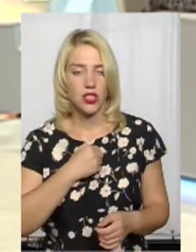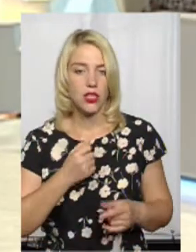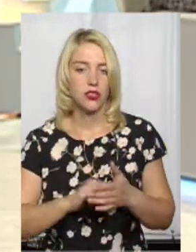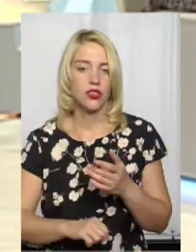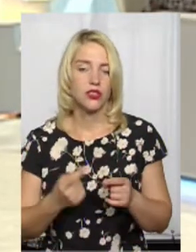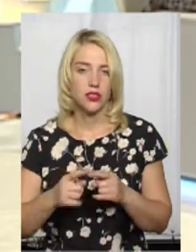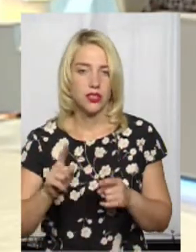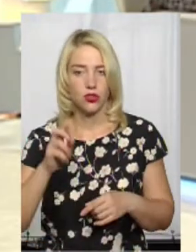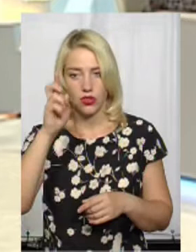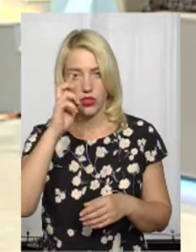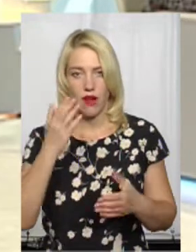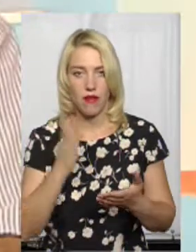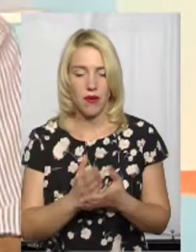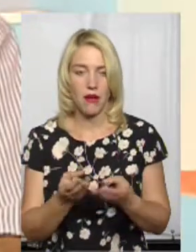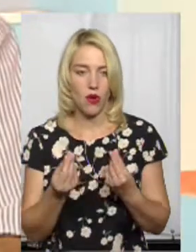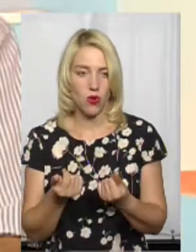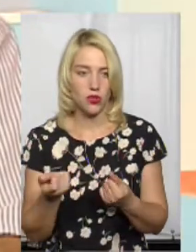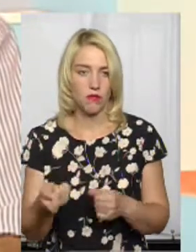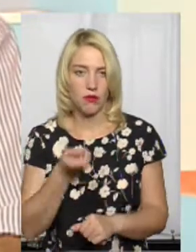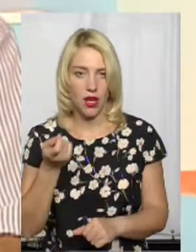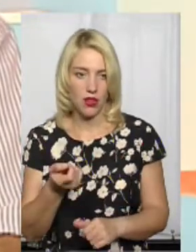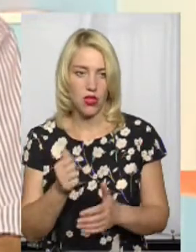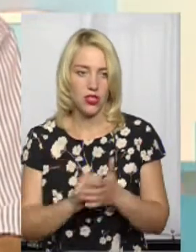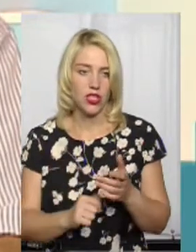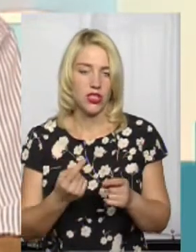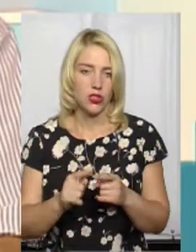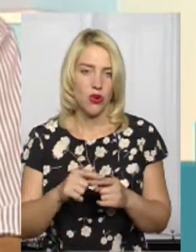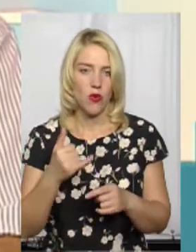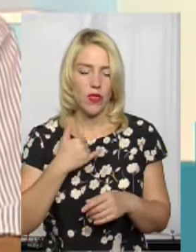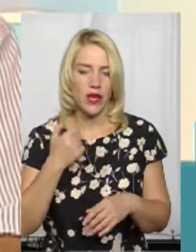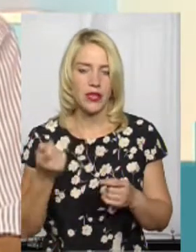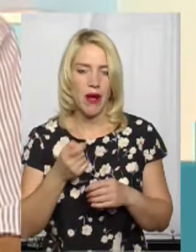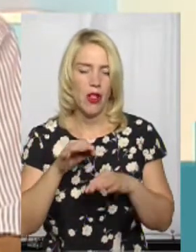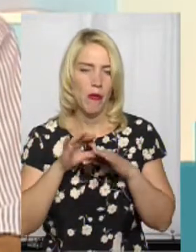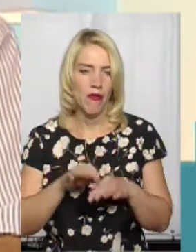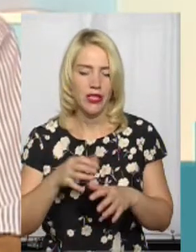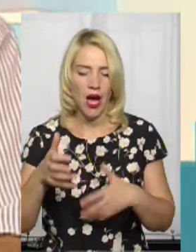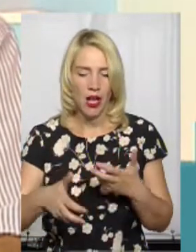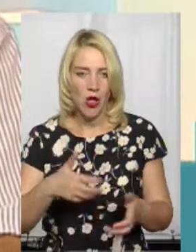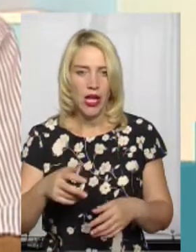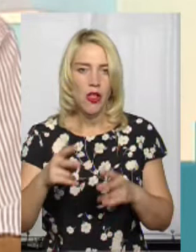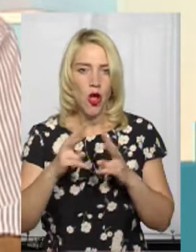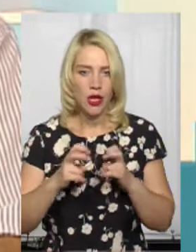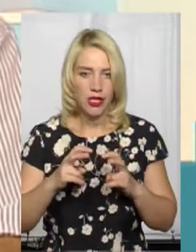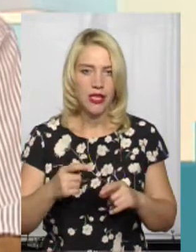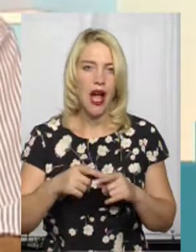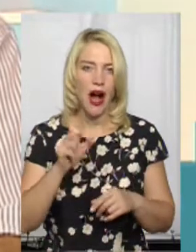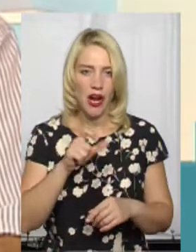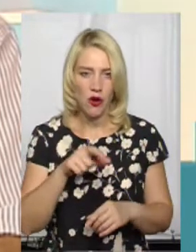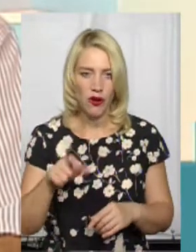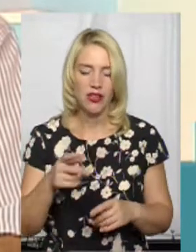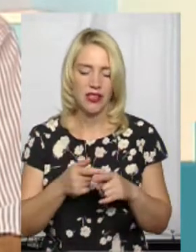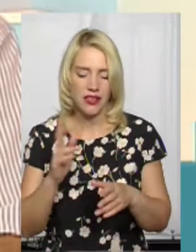що наша держава має мало грошей, через то в нас дуже мало проводиться археологічних досліджень. А ті дослідження,